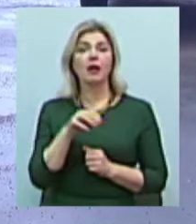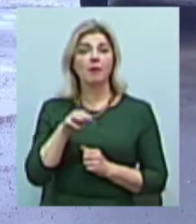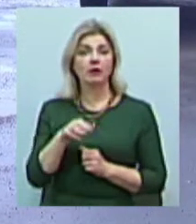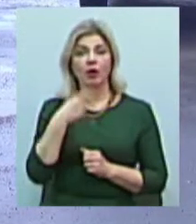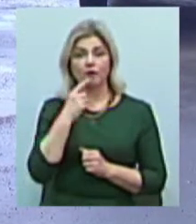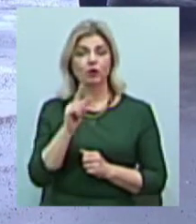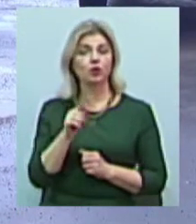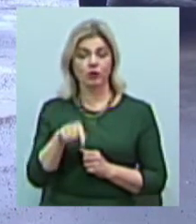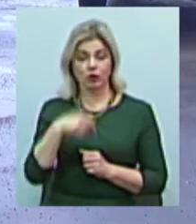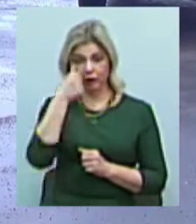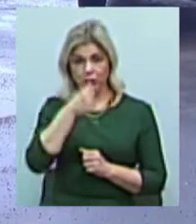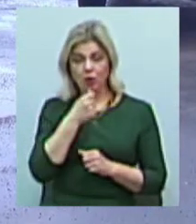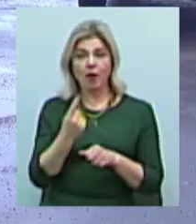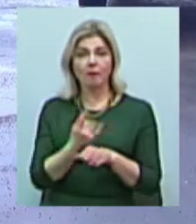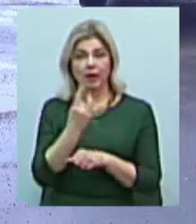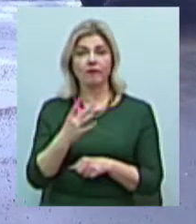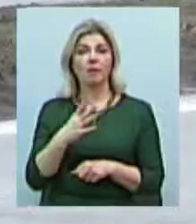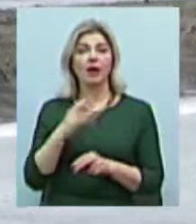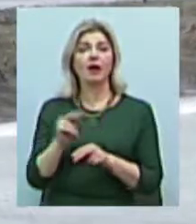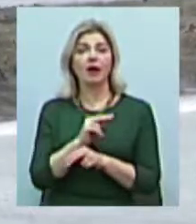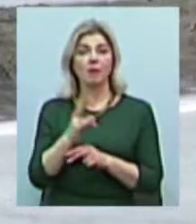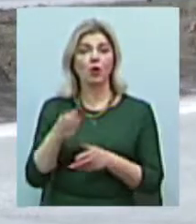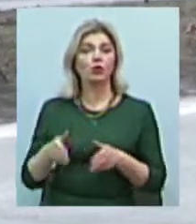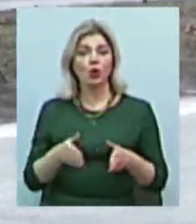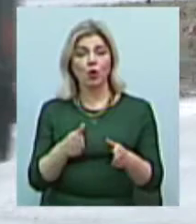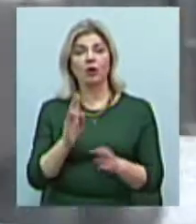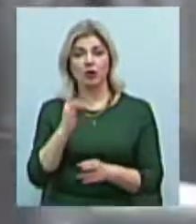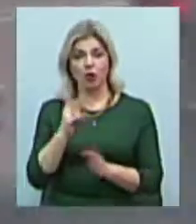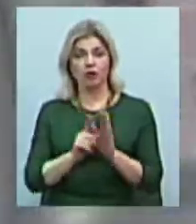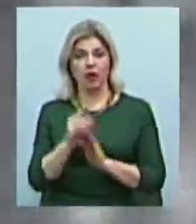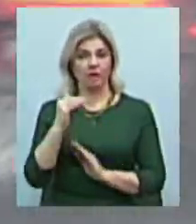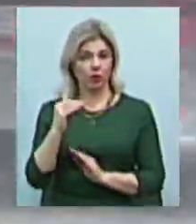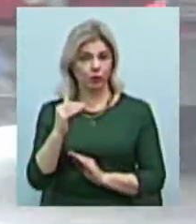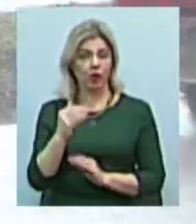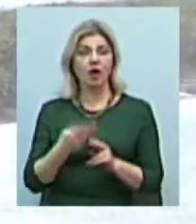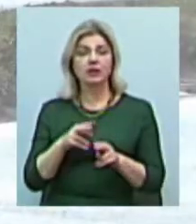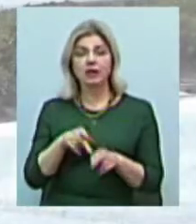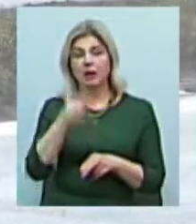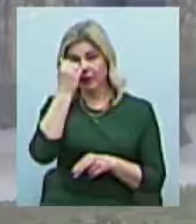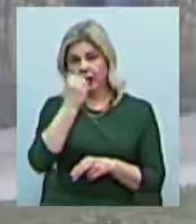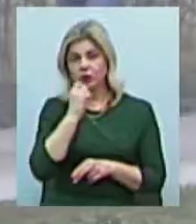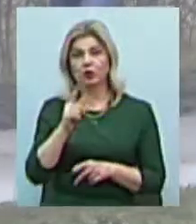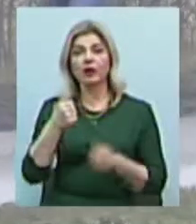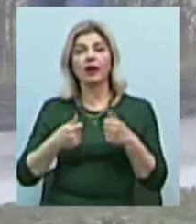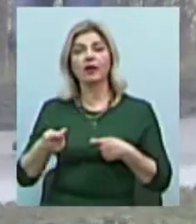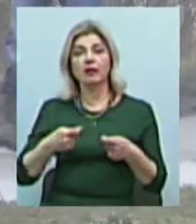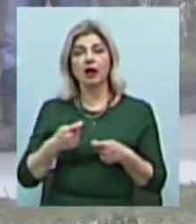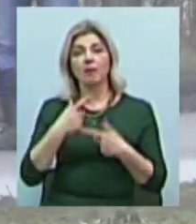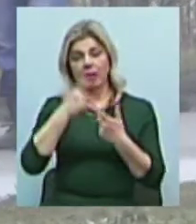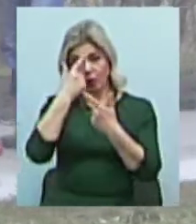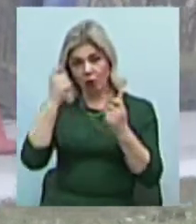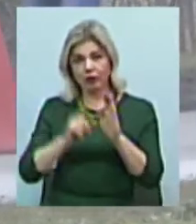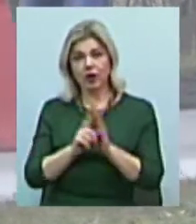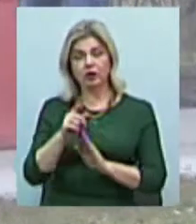що цього року вперше ямковий ремонт на дорогах Миколаївщини розпочався у лютому. Завдяки тому, що тендер оголосили на початку року